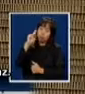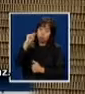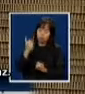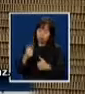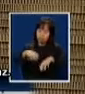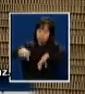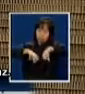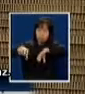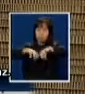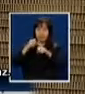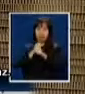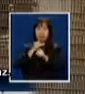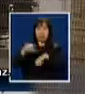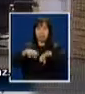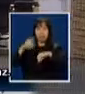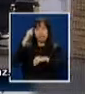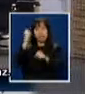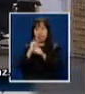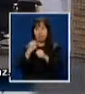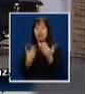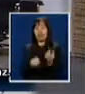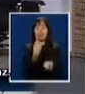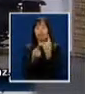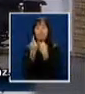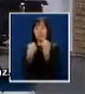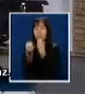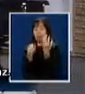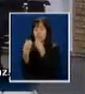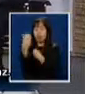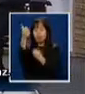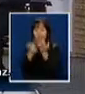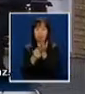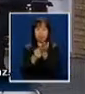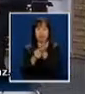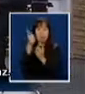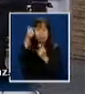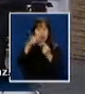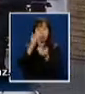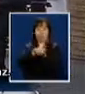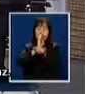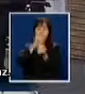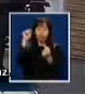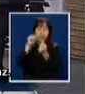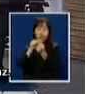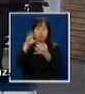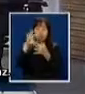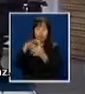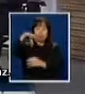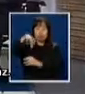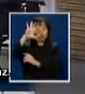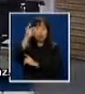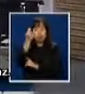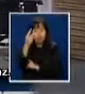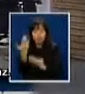ดำเนินการที่จะให้มีการเปิดพื้นที่ให้มีความหลากหลายมากยิ่งขึ้นนะครับโดยเฉพาะอย่างยิ่งในส่วนของช่อง 11เอง